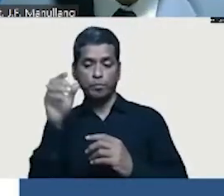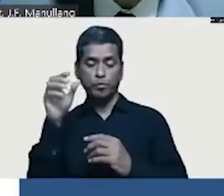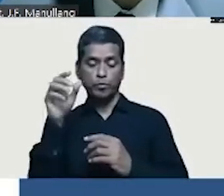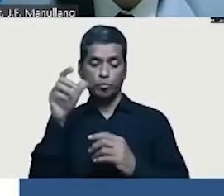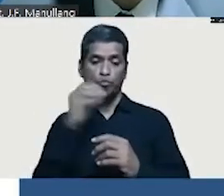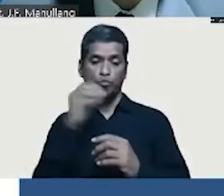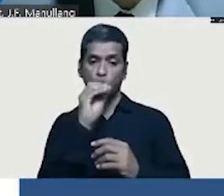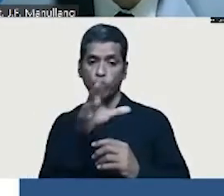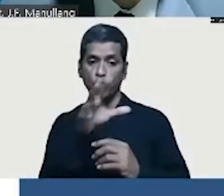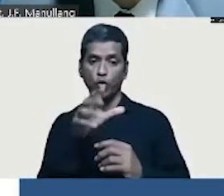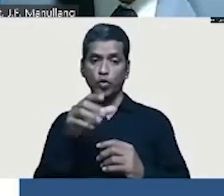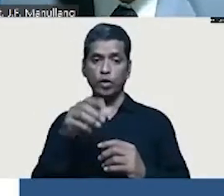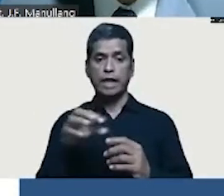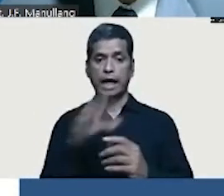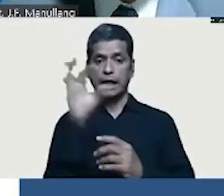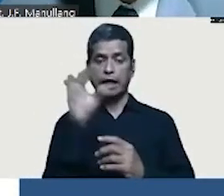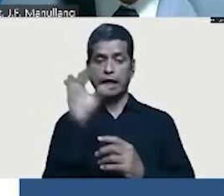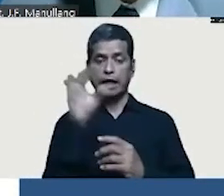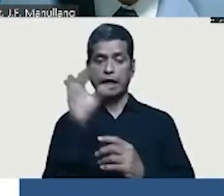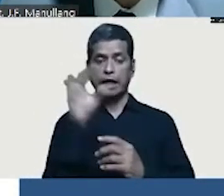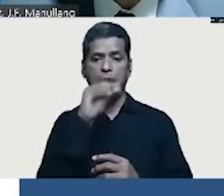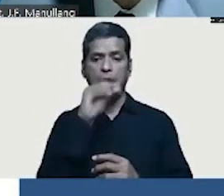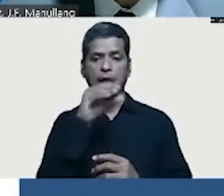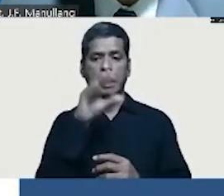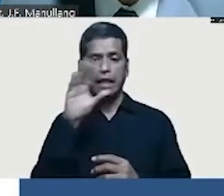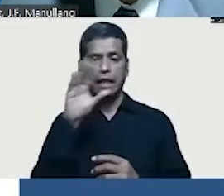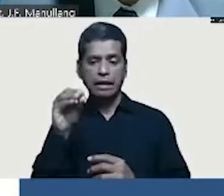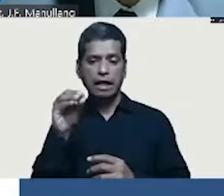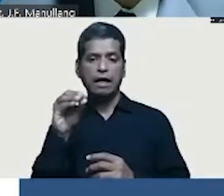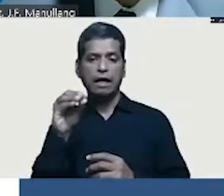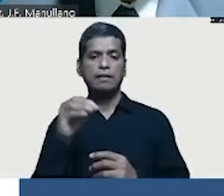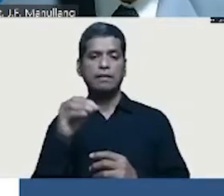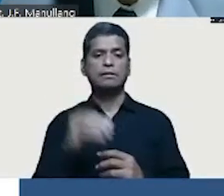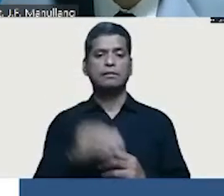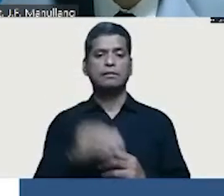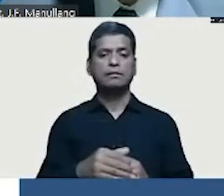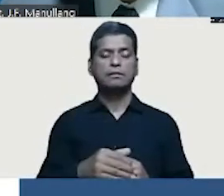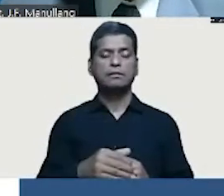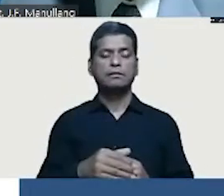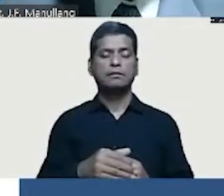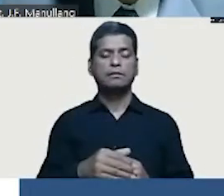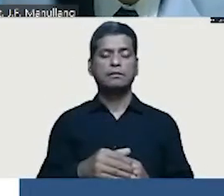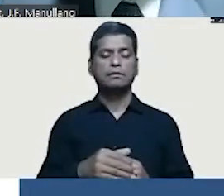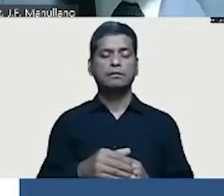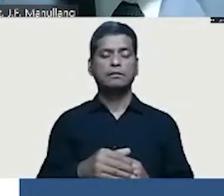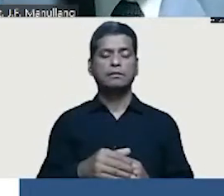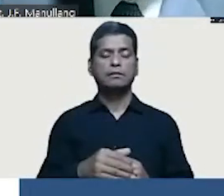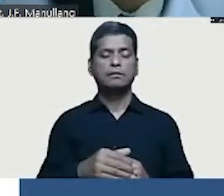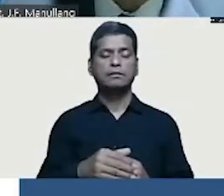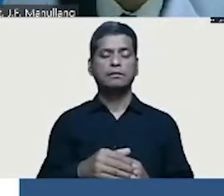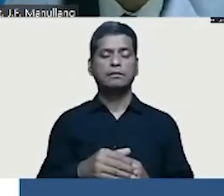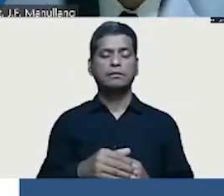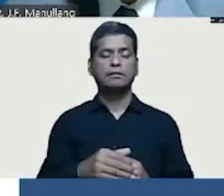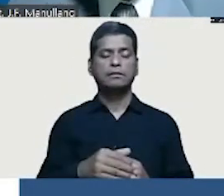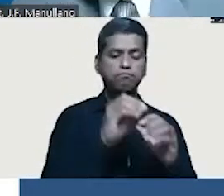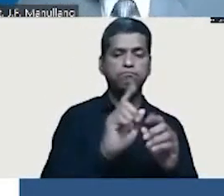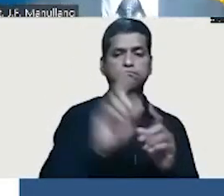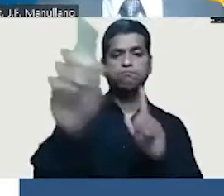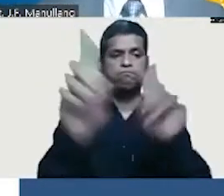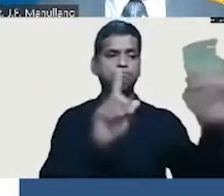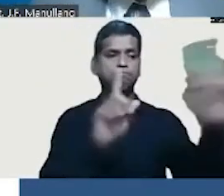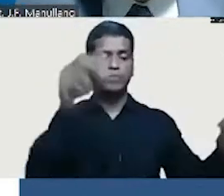nadi seperti katak itulah 3 ROM ladies lorong iblis yang menyesatkan yang pergi ke seluruh dunia